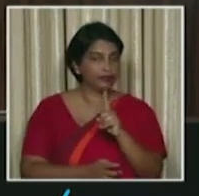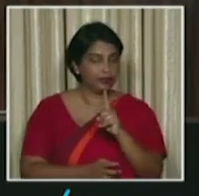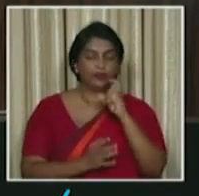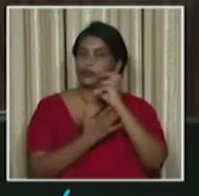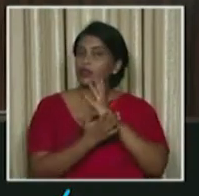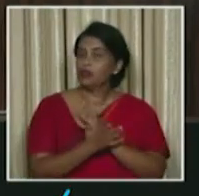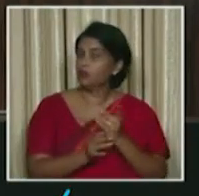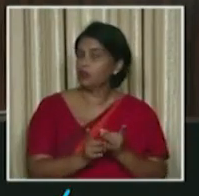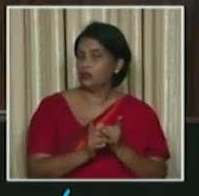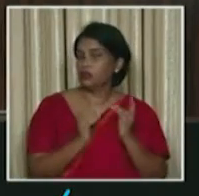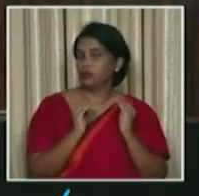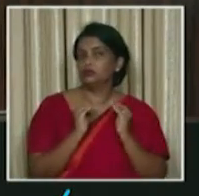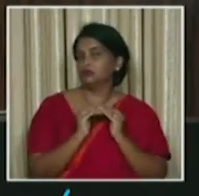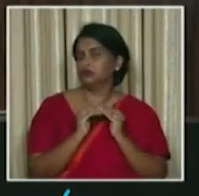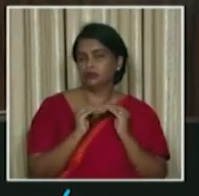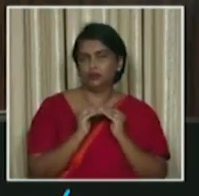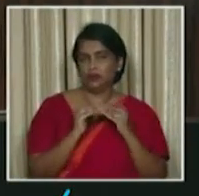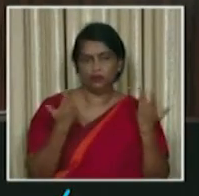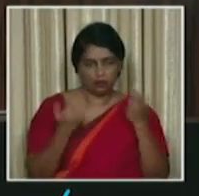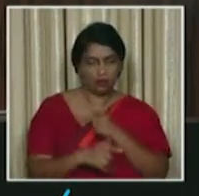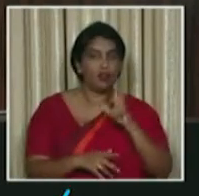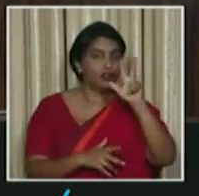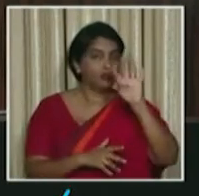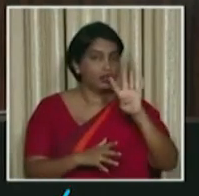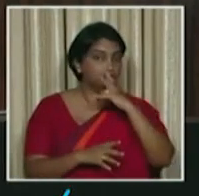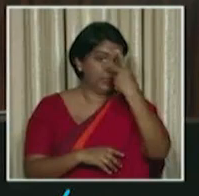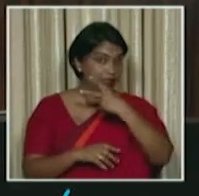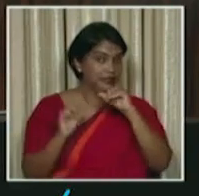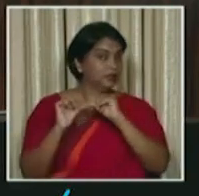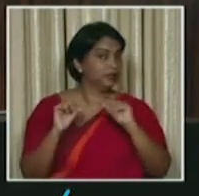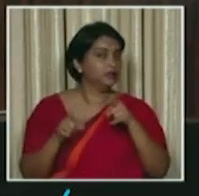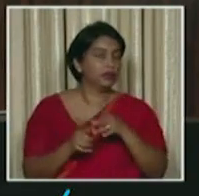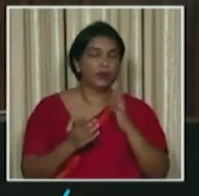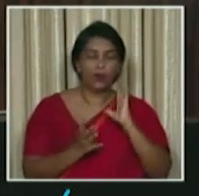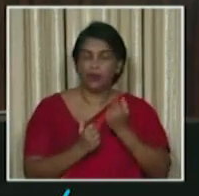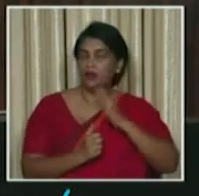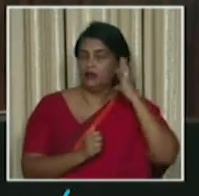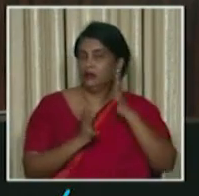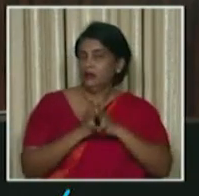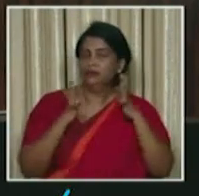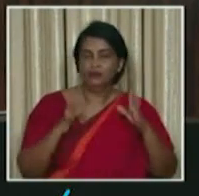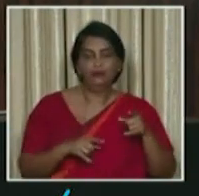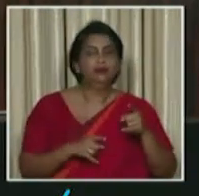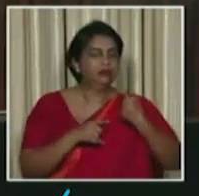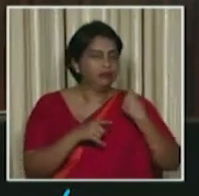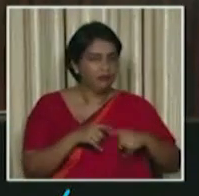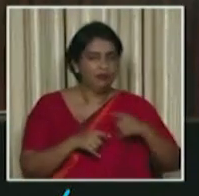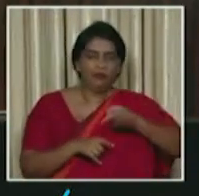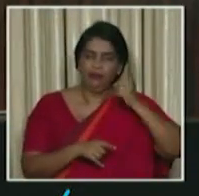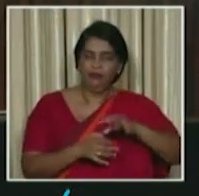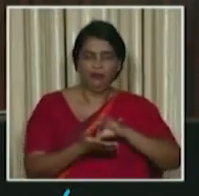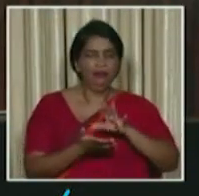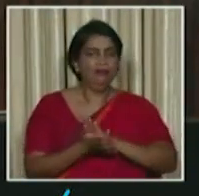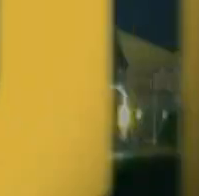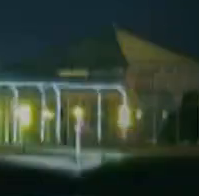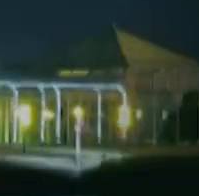නියෝජ්‍ය කතානායකවරයා අද පාර්ලිමේන්තුවට දෙනුම් දුන්නා. අදාළ වගන්ති ඉවත් කළහොත් අනුකූලභාවය ඉවත්වන බවයි ශ්‍රේෂ්ඨාධිකරණය මෙහිදී